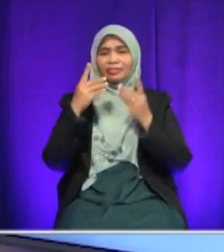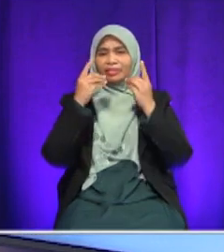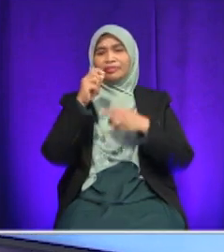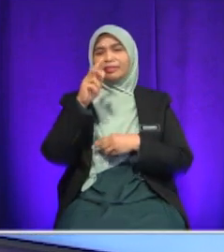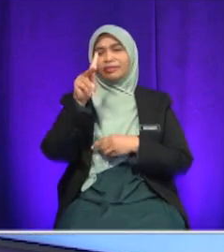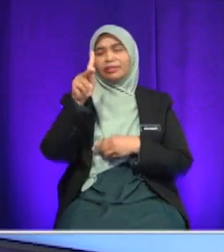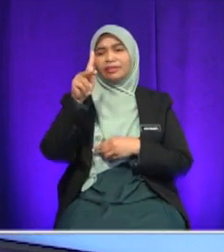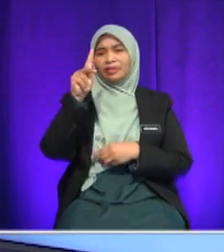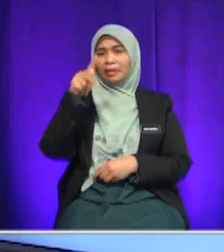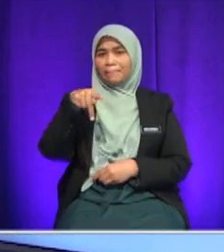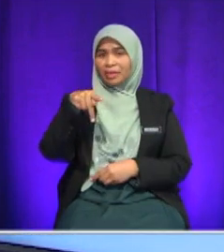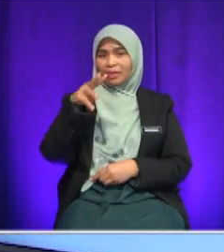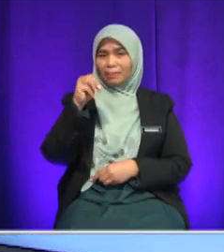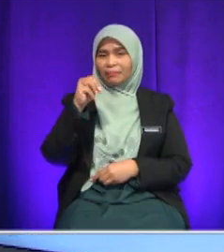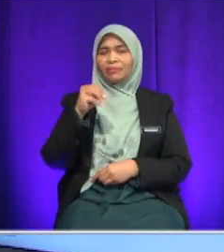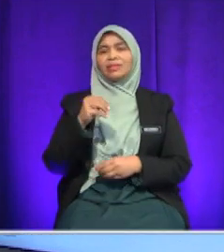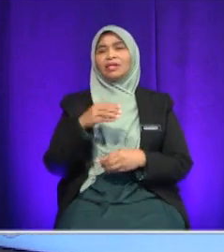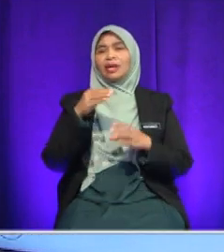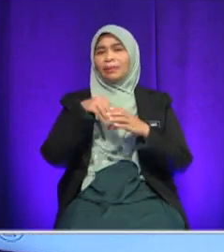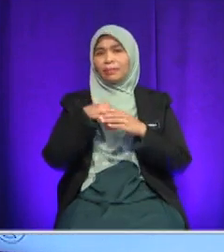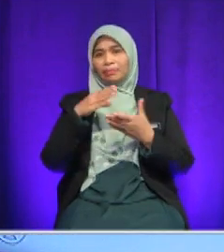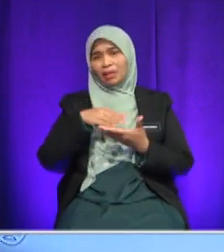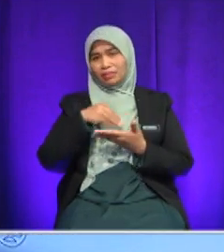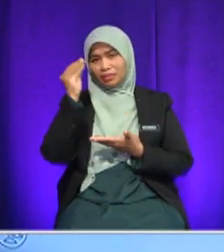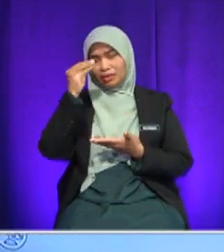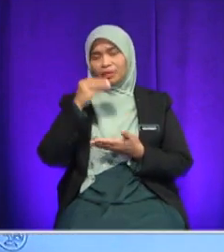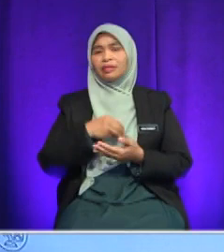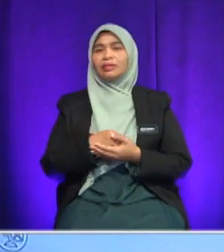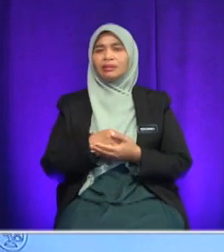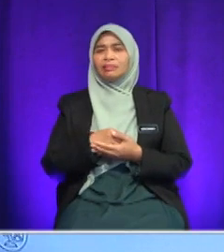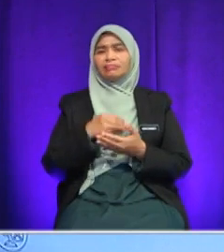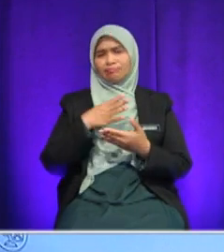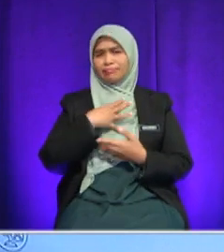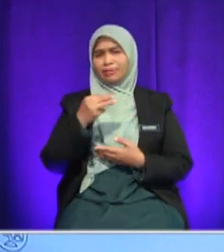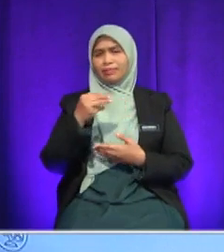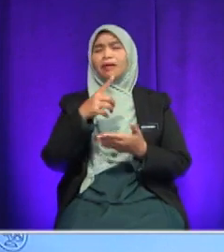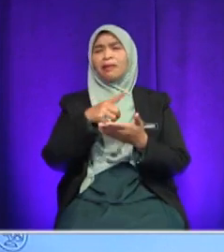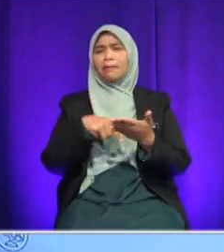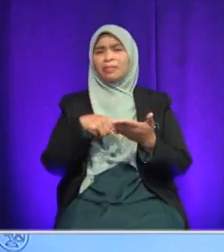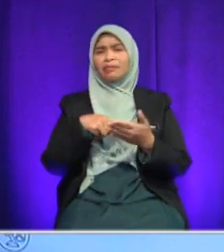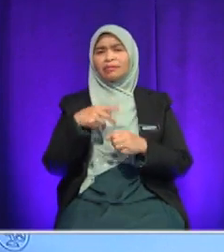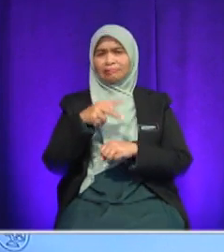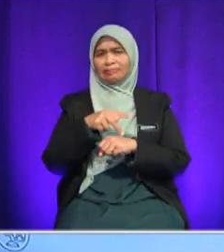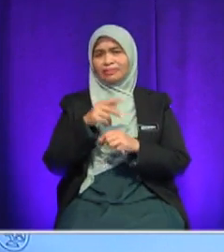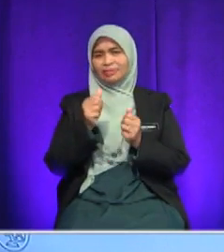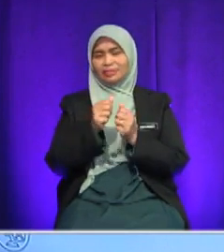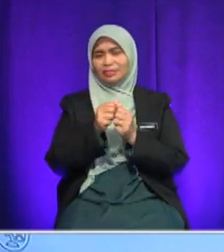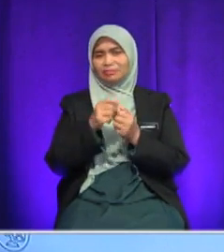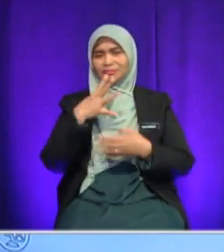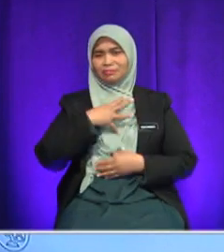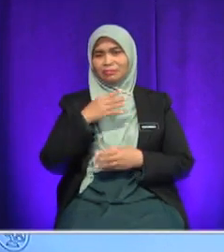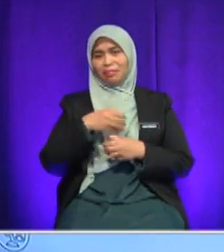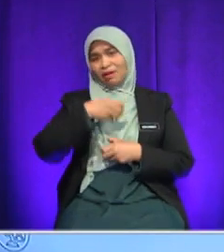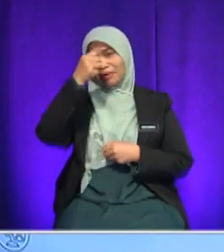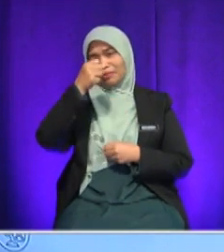SPM 2022, kita akan belajar mata pelajaran yang sangat menarik. Tapi apa kena-mengena dengan payung tadi? Mesti tertanya-tanya.